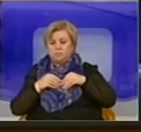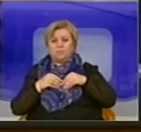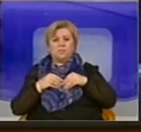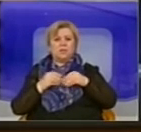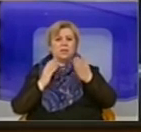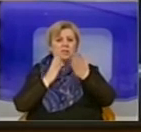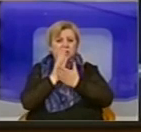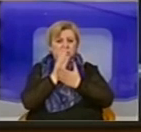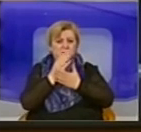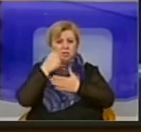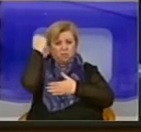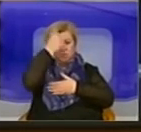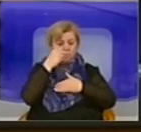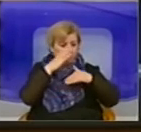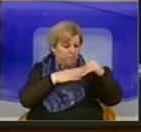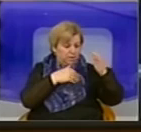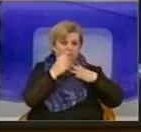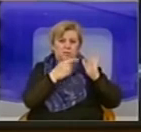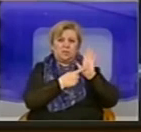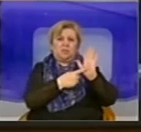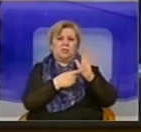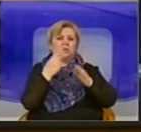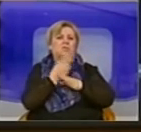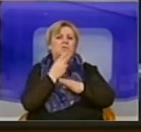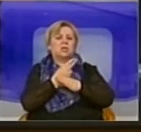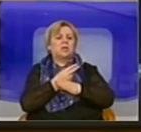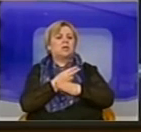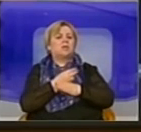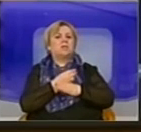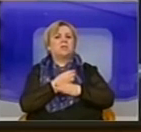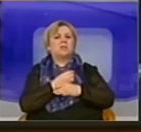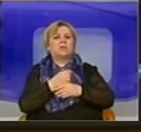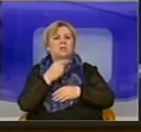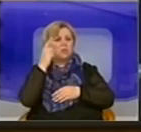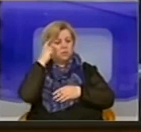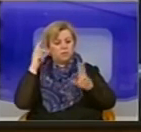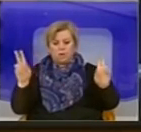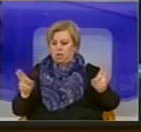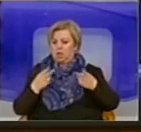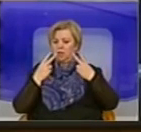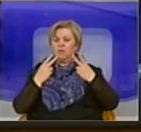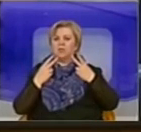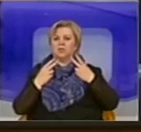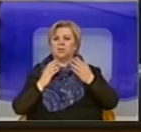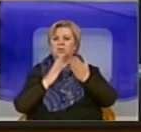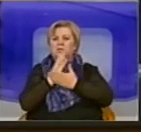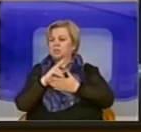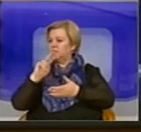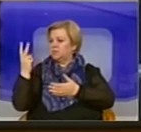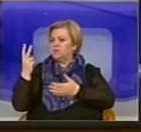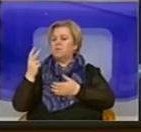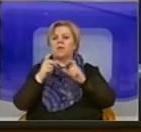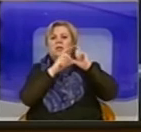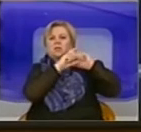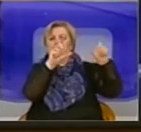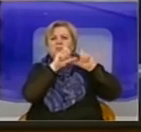qasja e kuvendit të Kosovës praktika e tregon tek shtetet jo njohëse është shumë e lehtë, sepse sesa qasja e